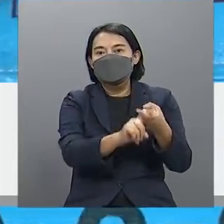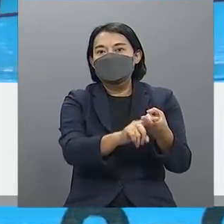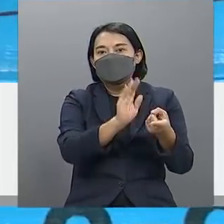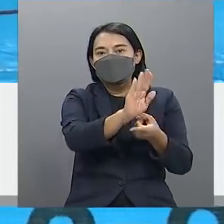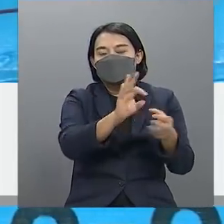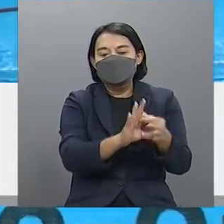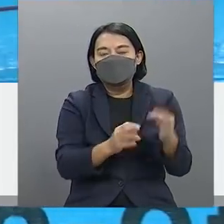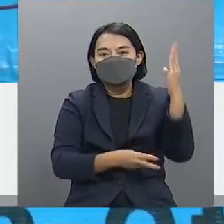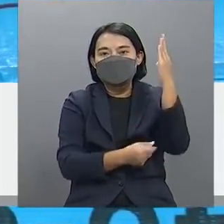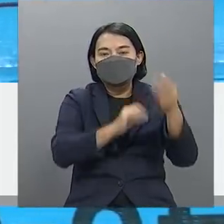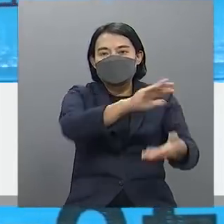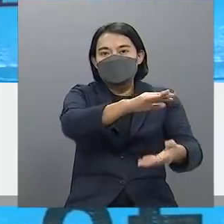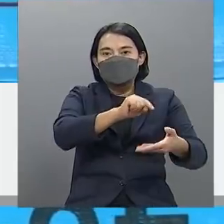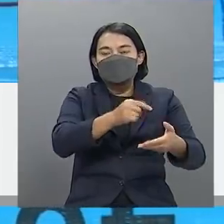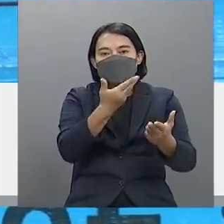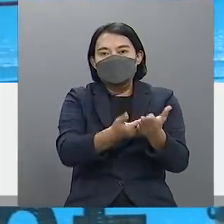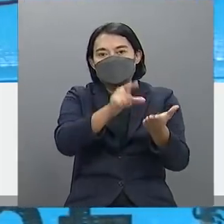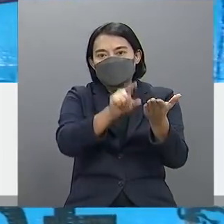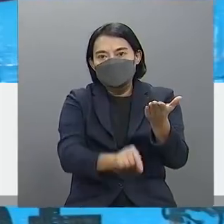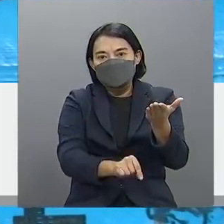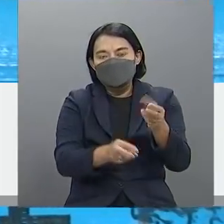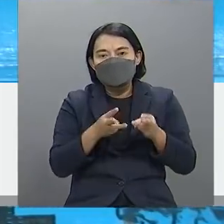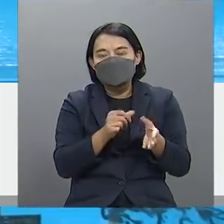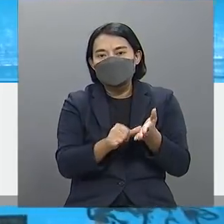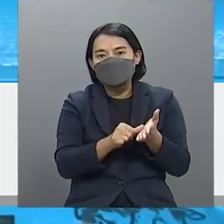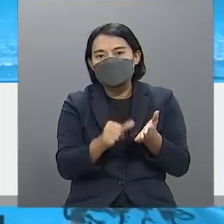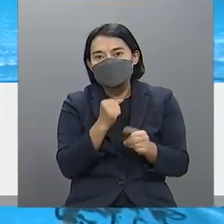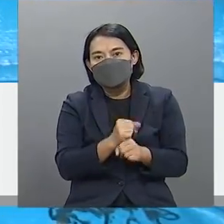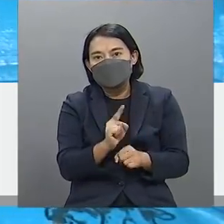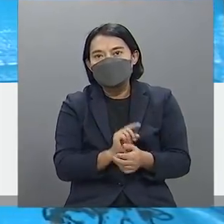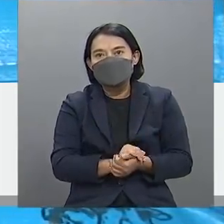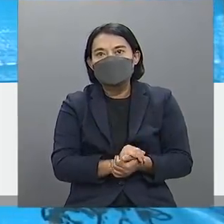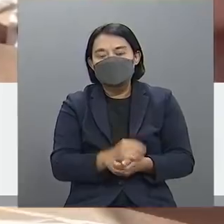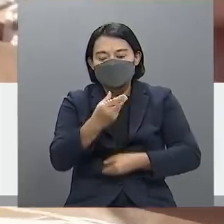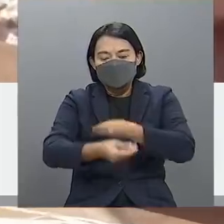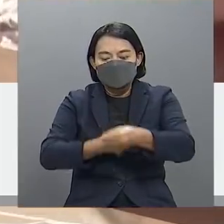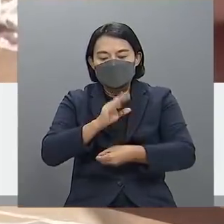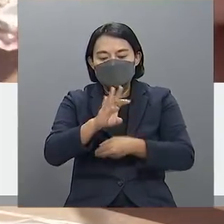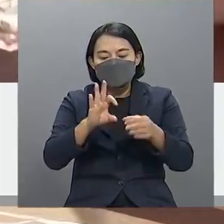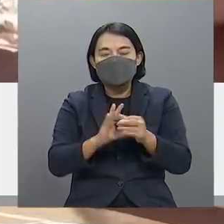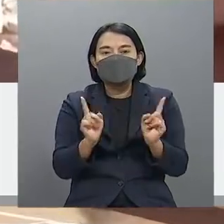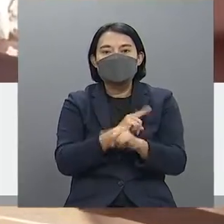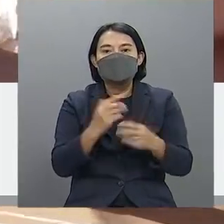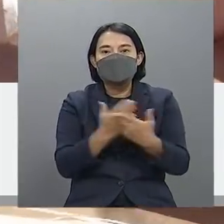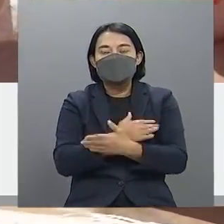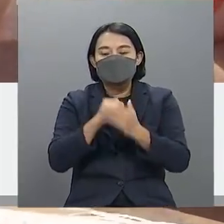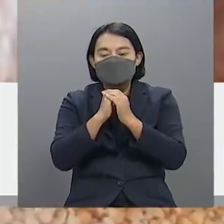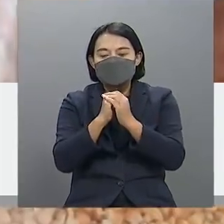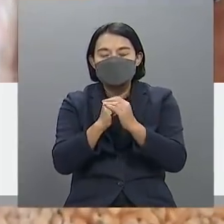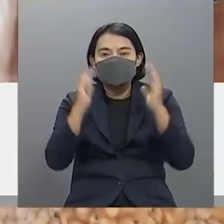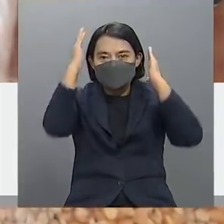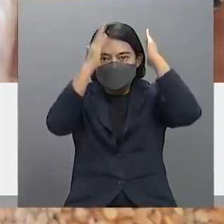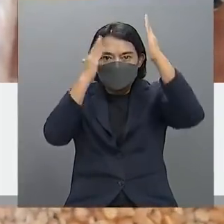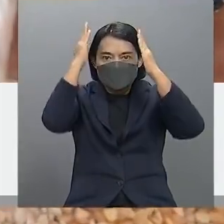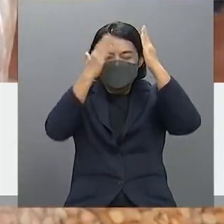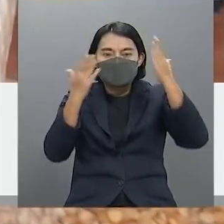ถูกที่สุดนะคะวิธีการแก้ปัญหาเบื้องต้นก็คือจะต้องหาตลาดนำเข้าทดแทนอาจจะเป็นจีนหรือจากมาเลเซียส่วนราคาอ